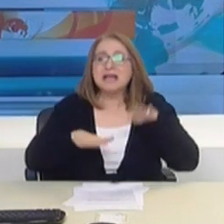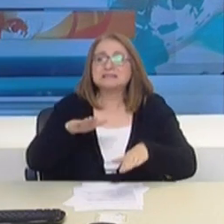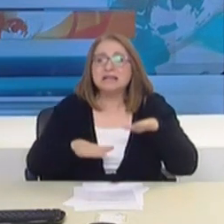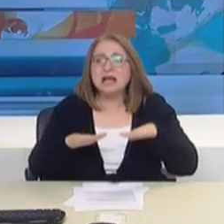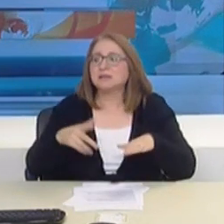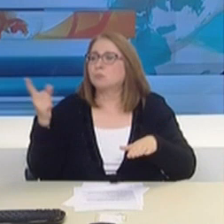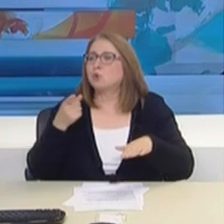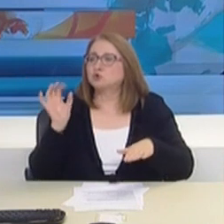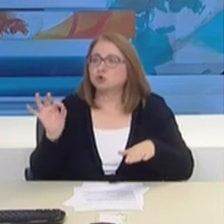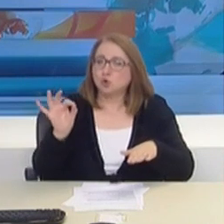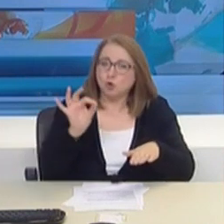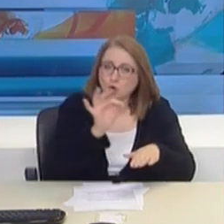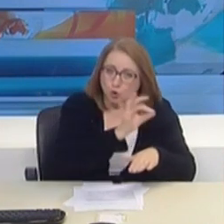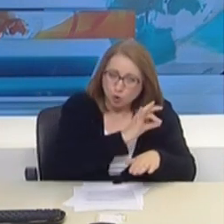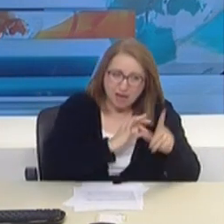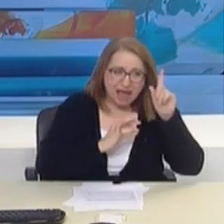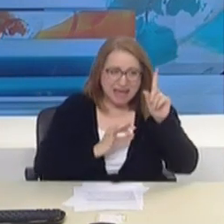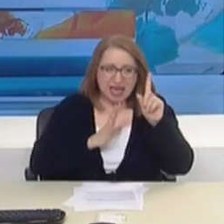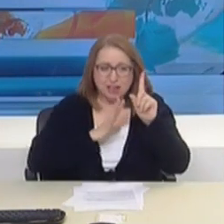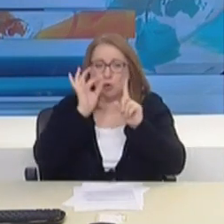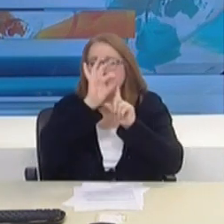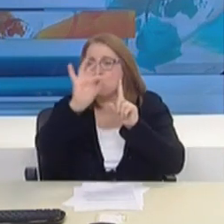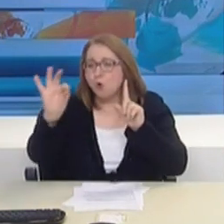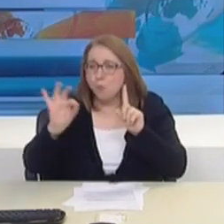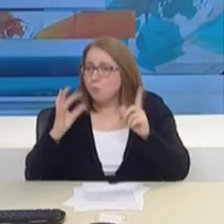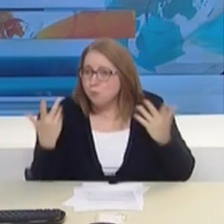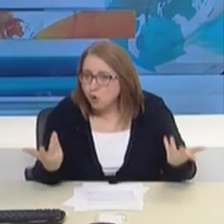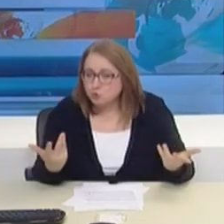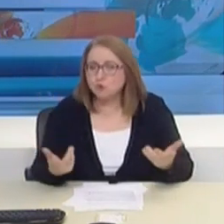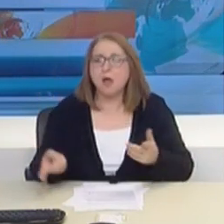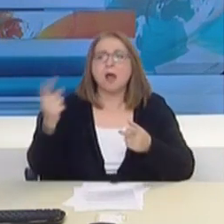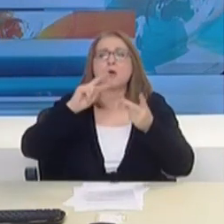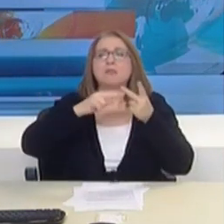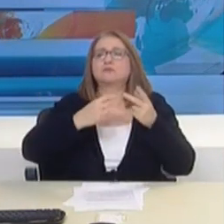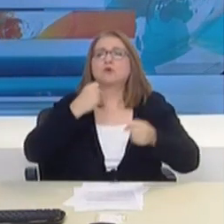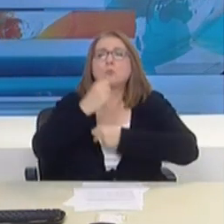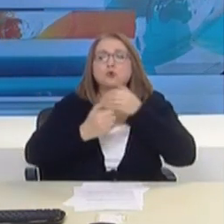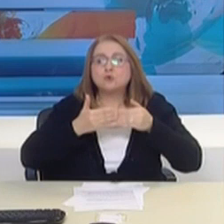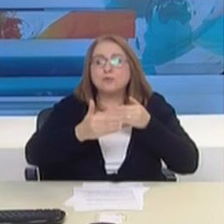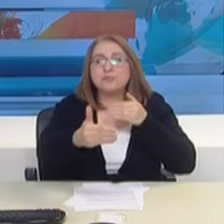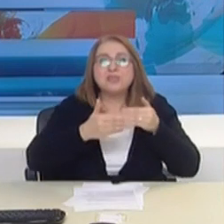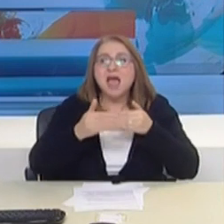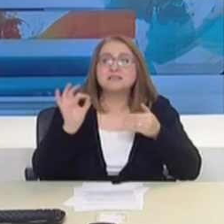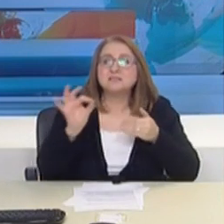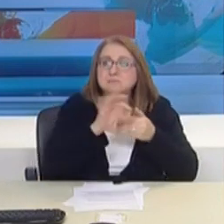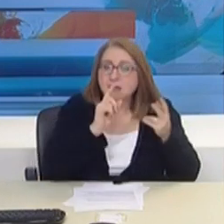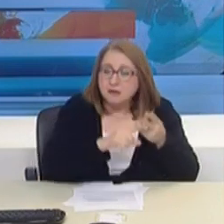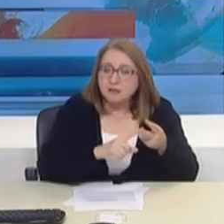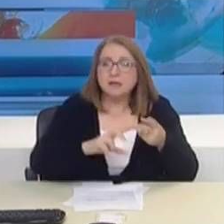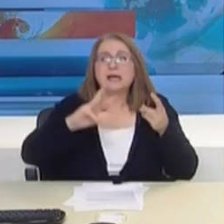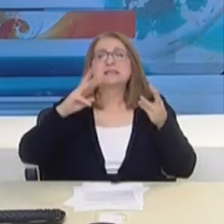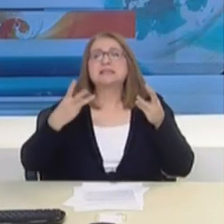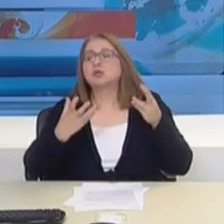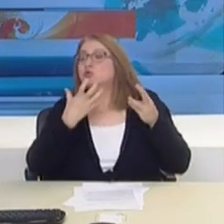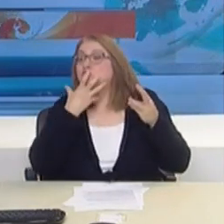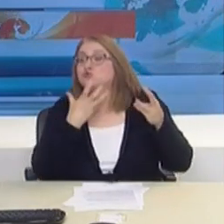θετικό, το πόσο χρόνο παίρνει για να έχεις τη γενεά, το πόσο χρόνο παίρνει για να εμφανιστεί ένα σοβαρό κρούσμα ή ένα κρούσμα